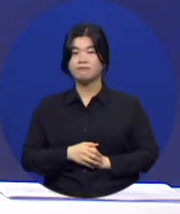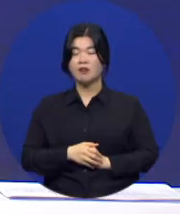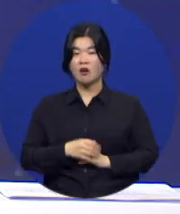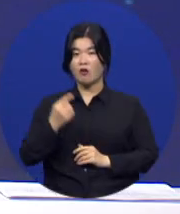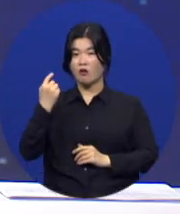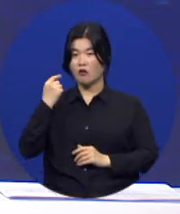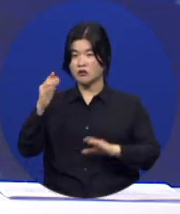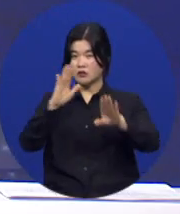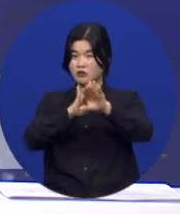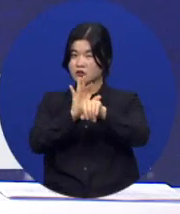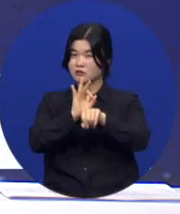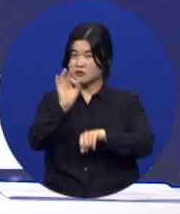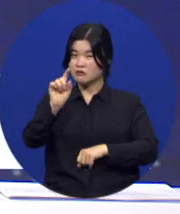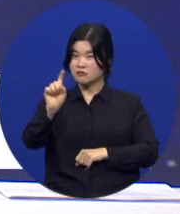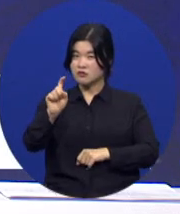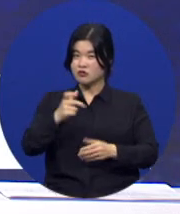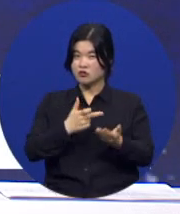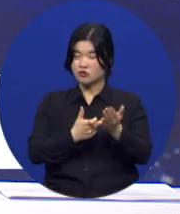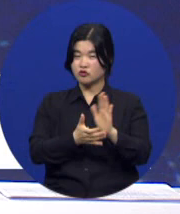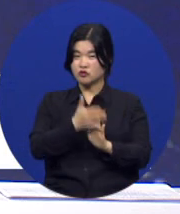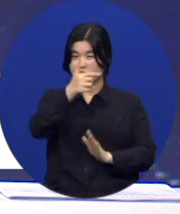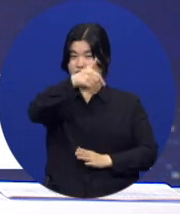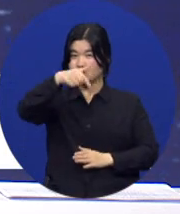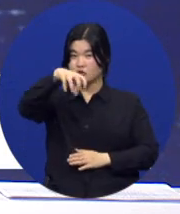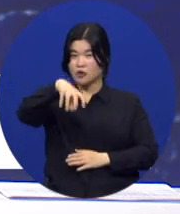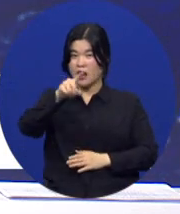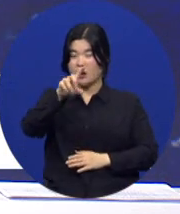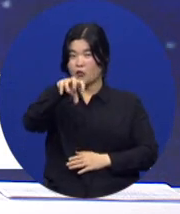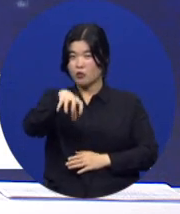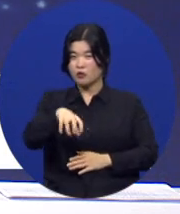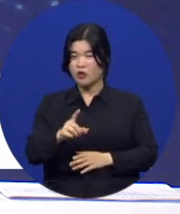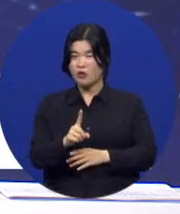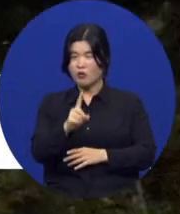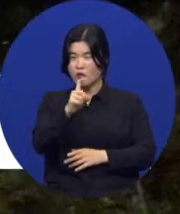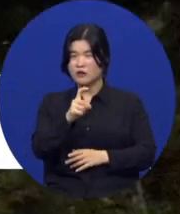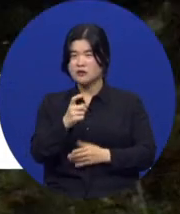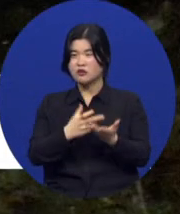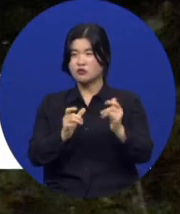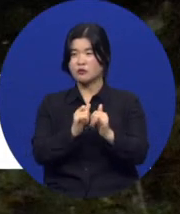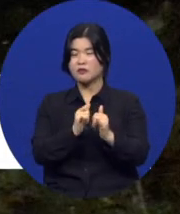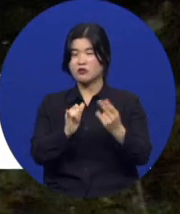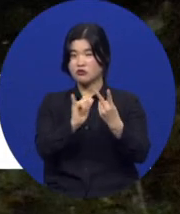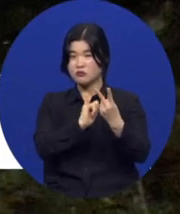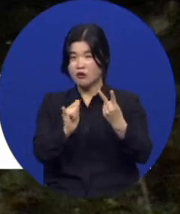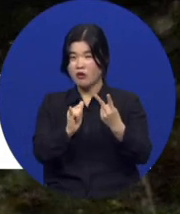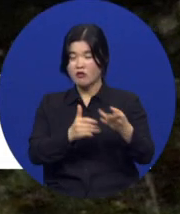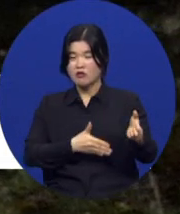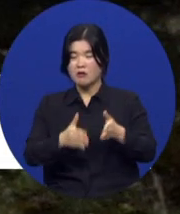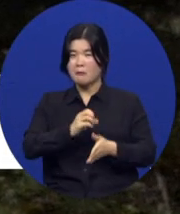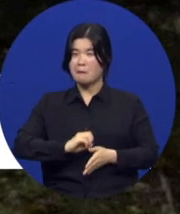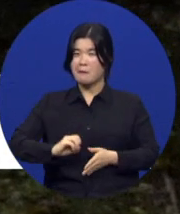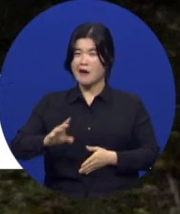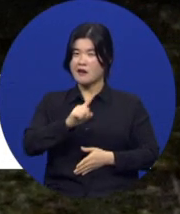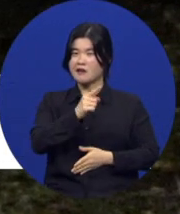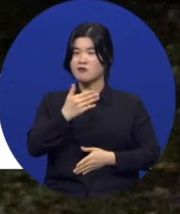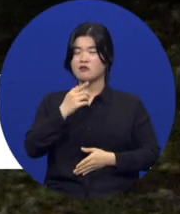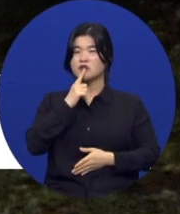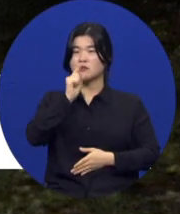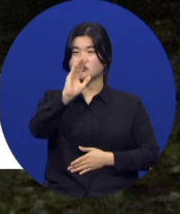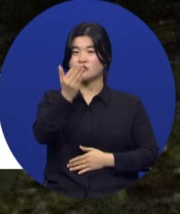어제 오후 10시 10분쯤 제주시 구좌읍 김녕 의한 임야에 서구 사리를 제출 하던 도 우 민 2명이 길을 잃었다는 신구가 119 에